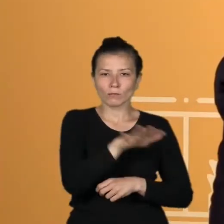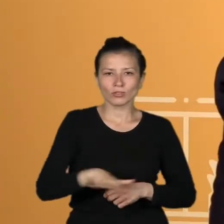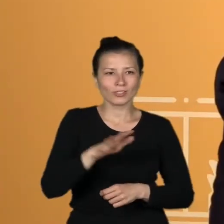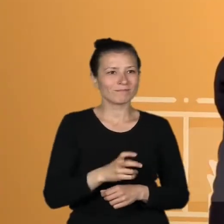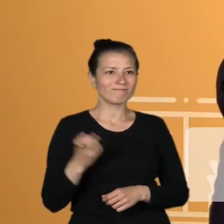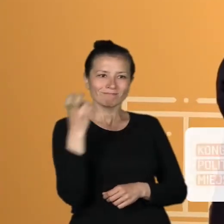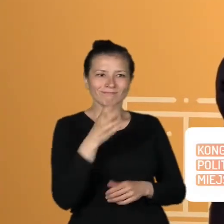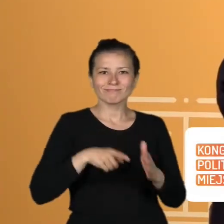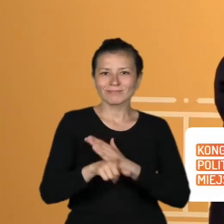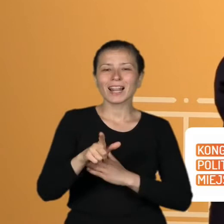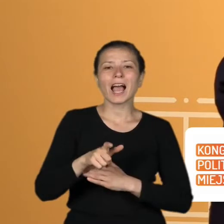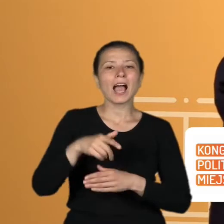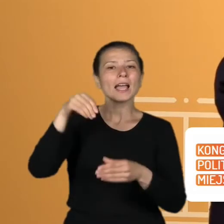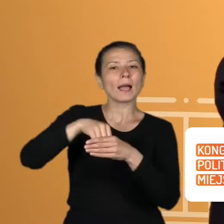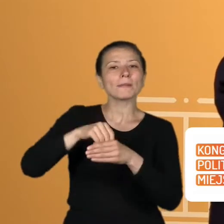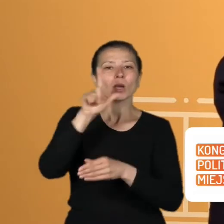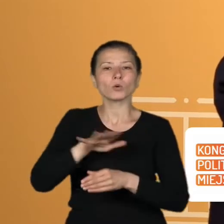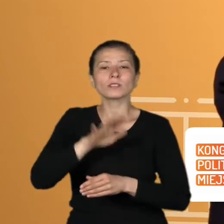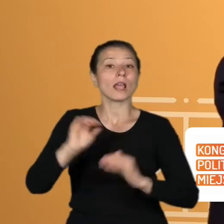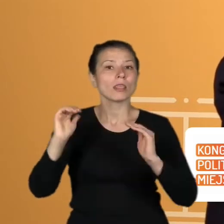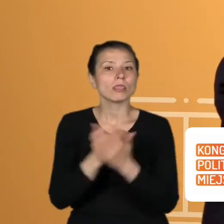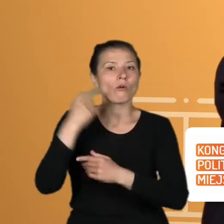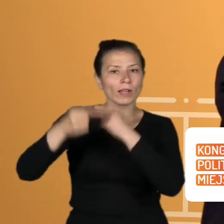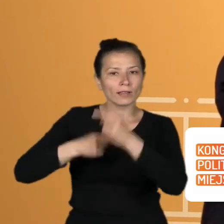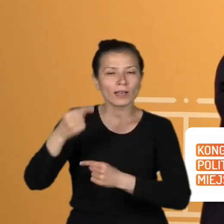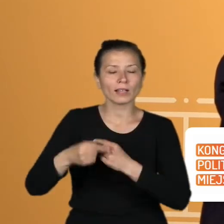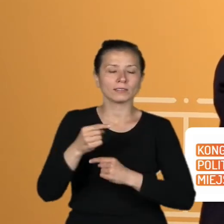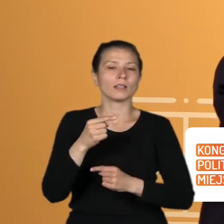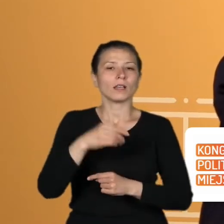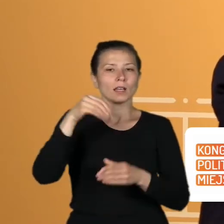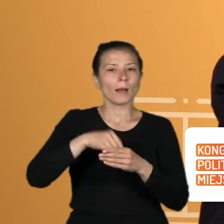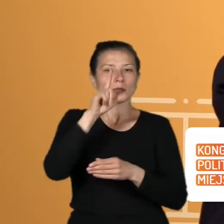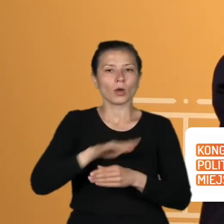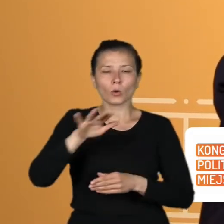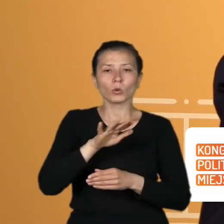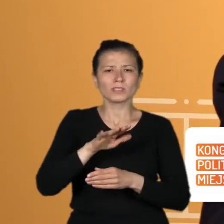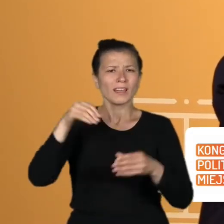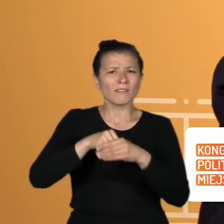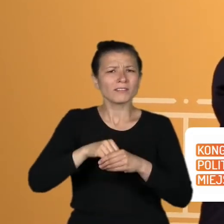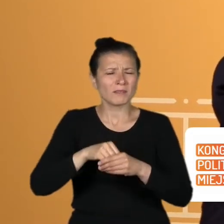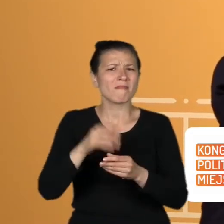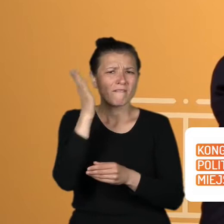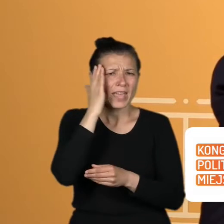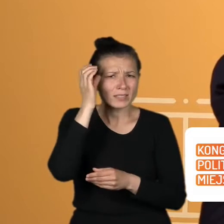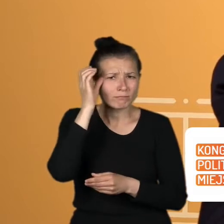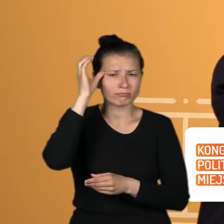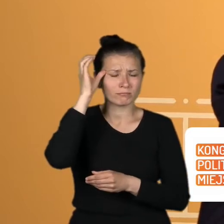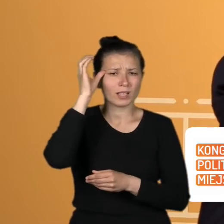atrakcyjne dla tego kapitału ludzkiego, nowej generacji tego kapitału ludzkiego, który jest nosicielem wiedzy,